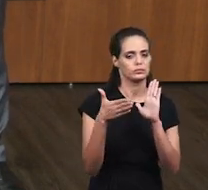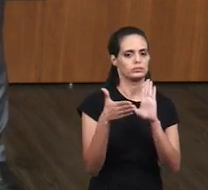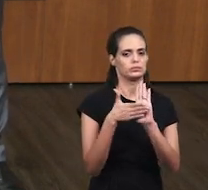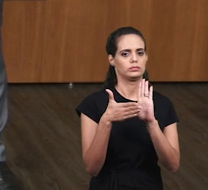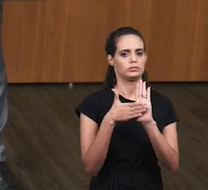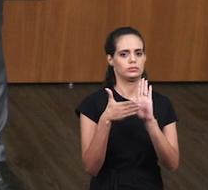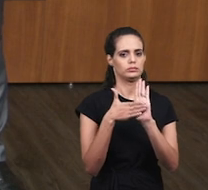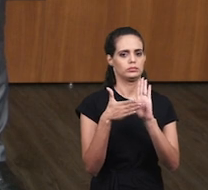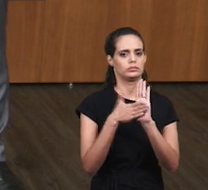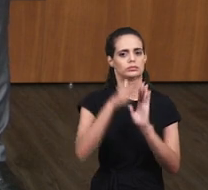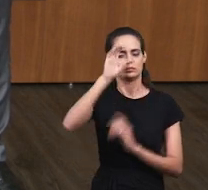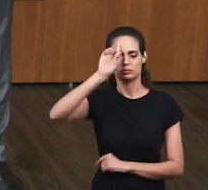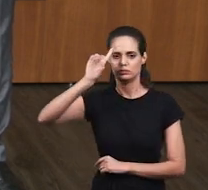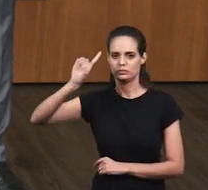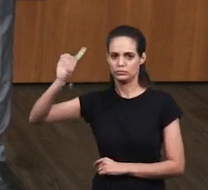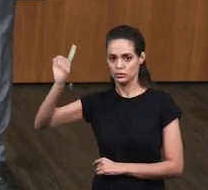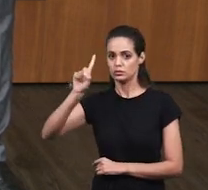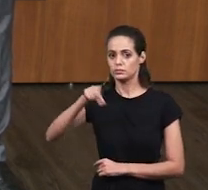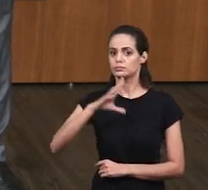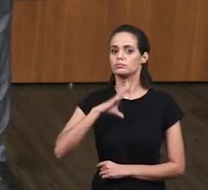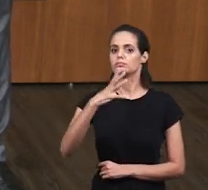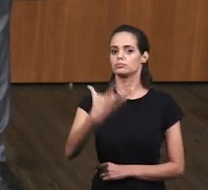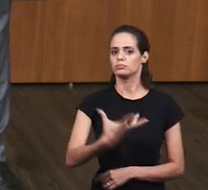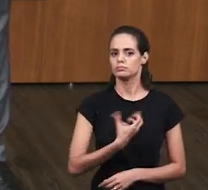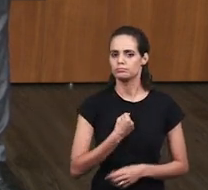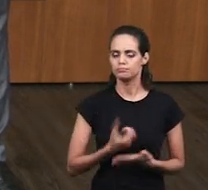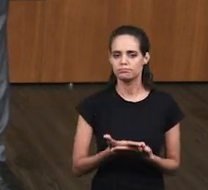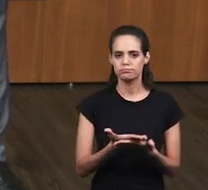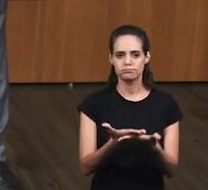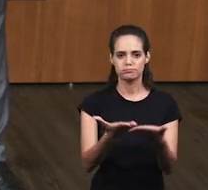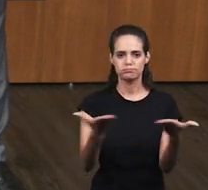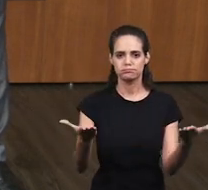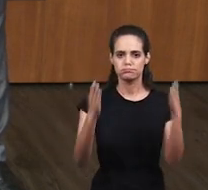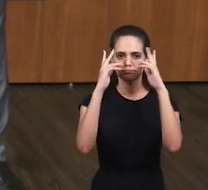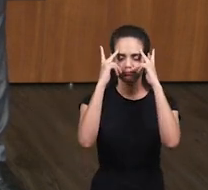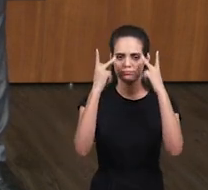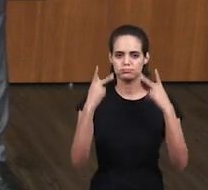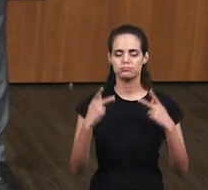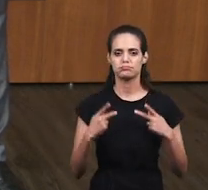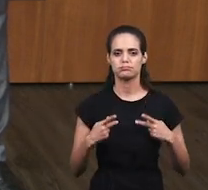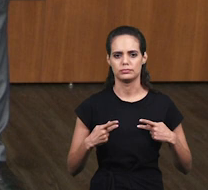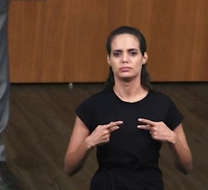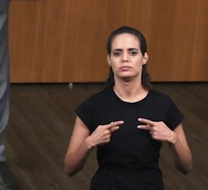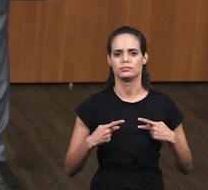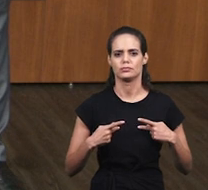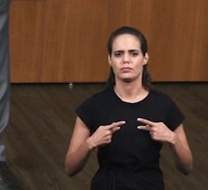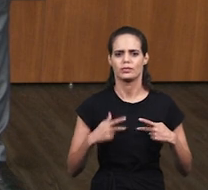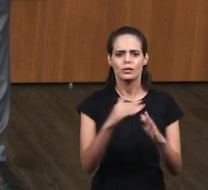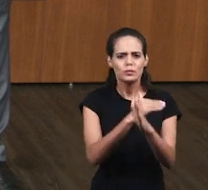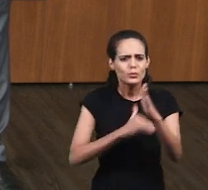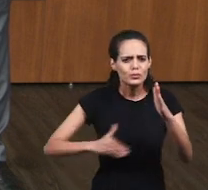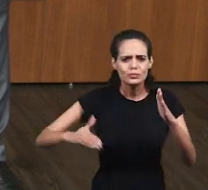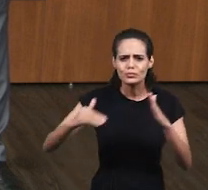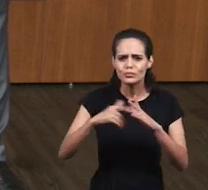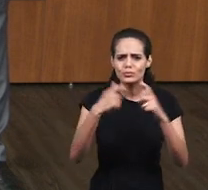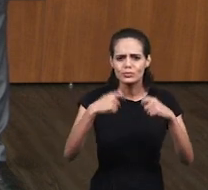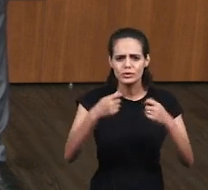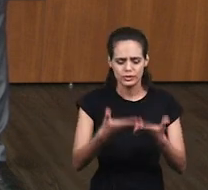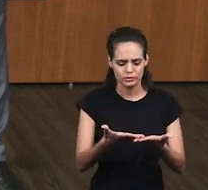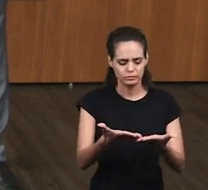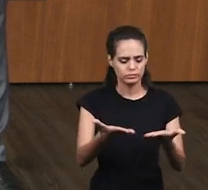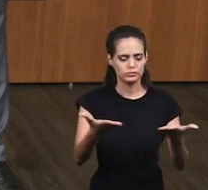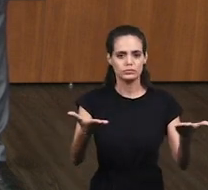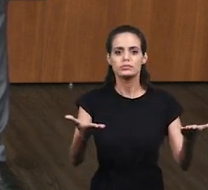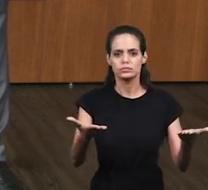l'homme est de rédemption. Et lui, il met à disposition de l'homme toutes les ressources